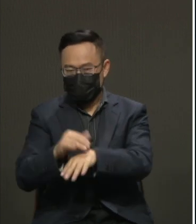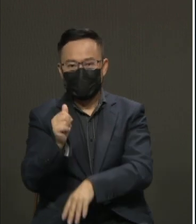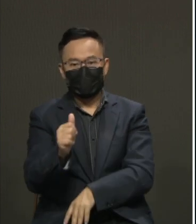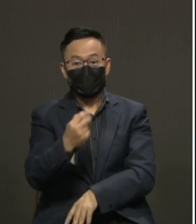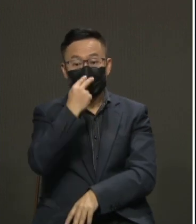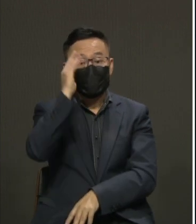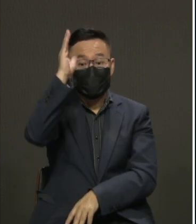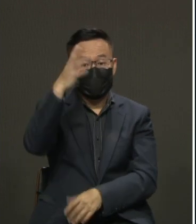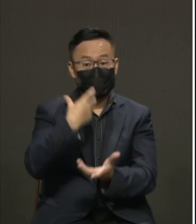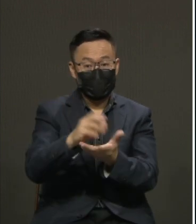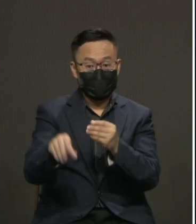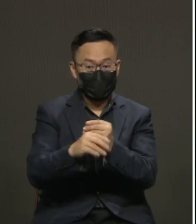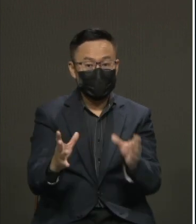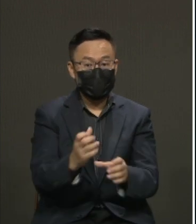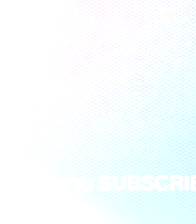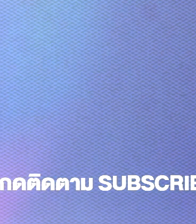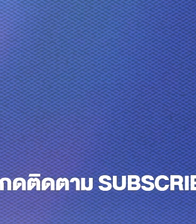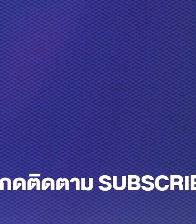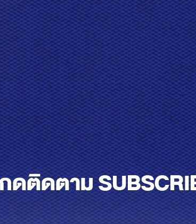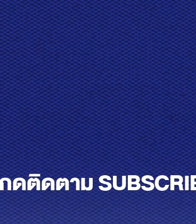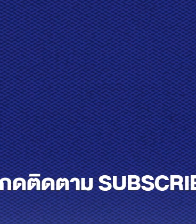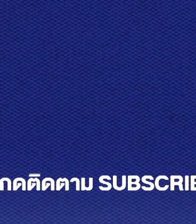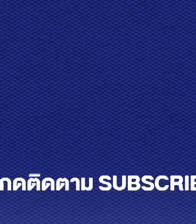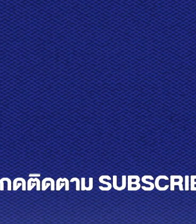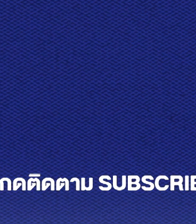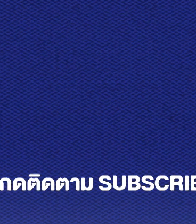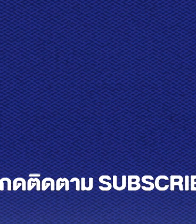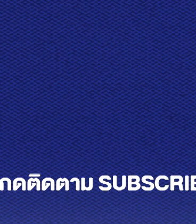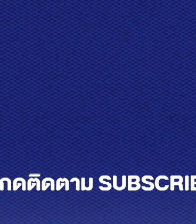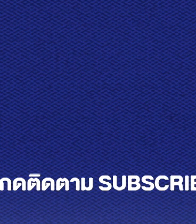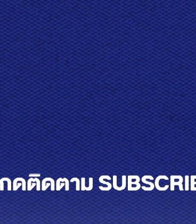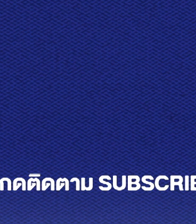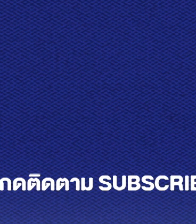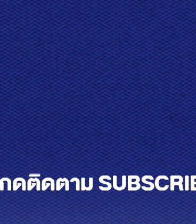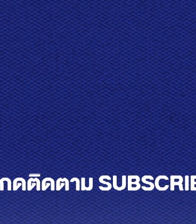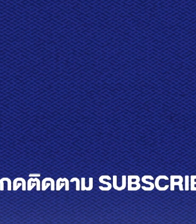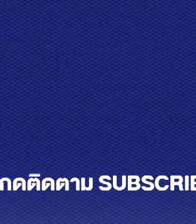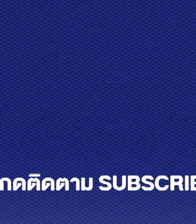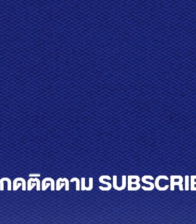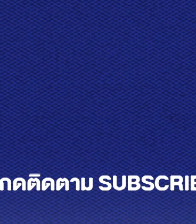ป็นไงพรุ่งนี้เกาะสนามข่าวเช้าเอามาฝากกันค่ะ